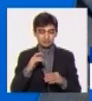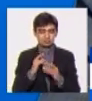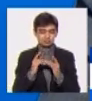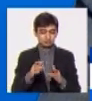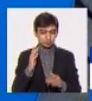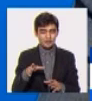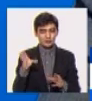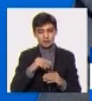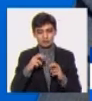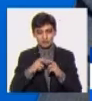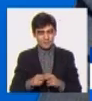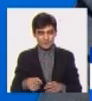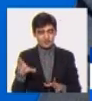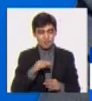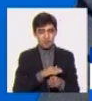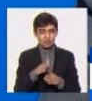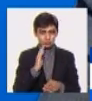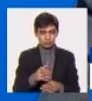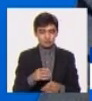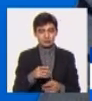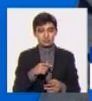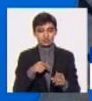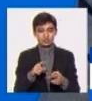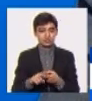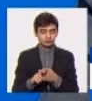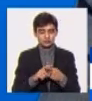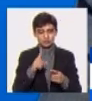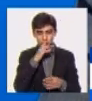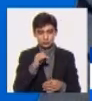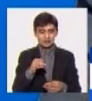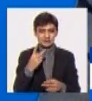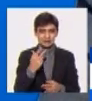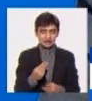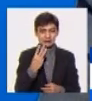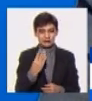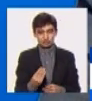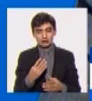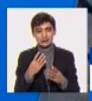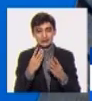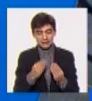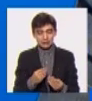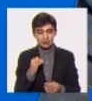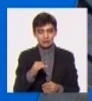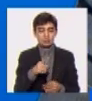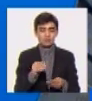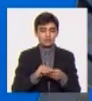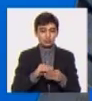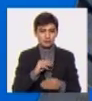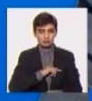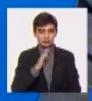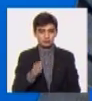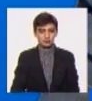сотрудники пройдут обследование, объект пойдет обеззараживание там, в течение 2-3 дней, и он обратно будет работать.